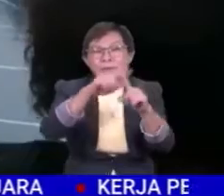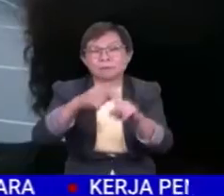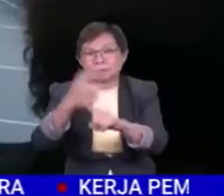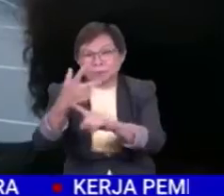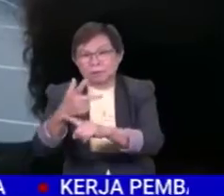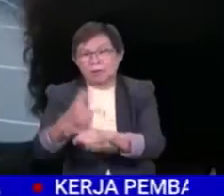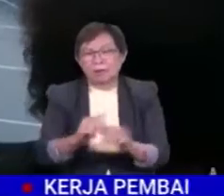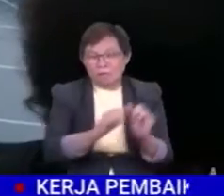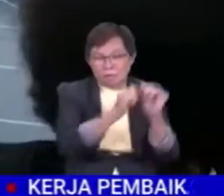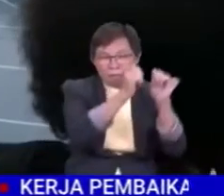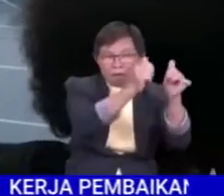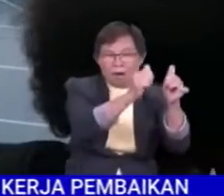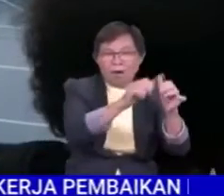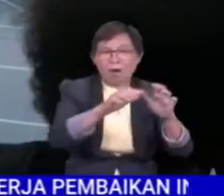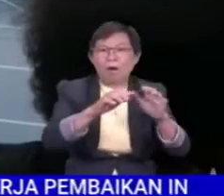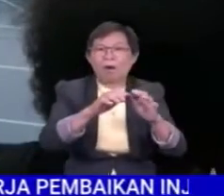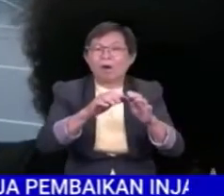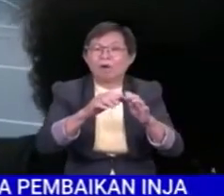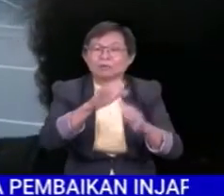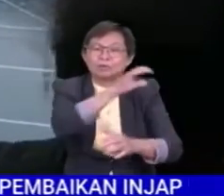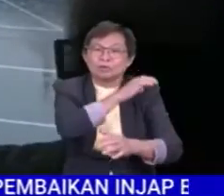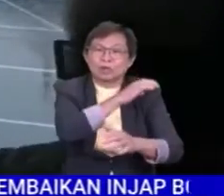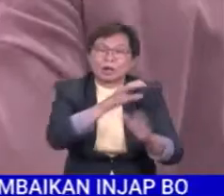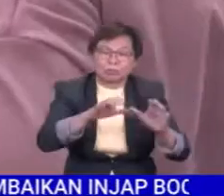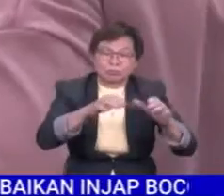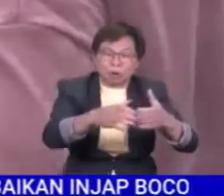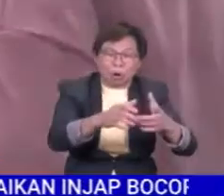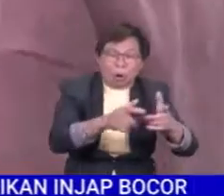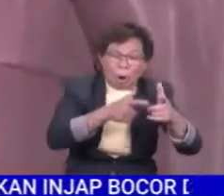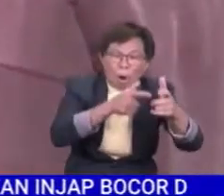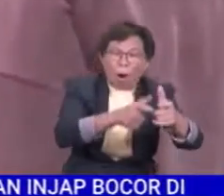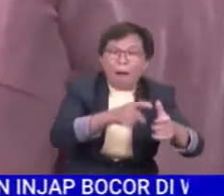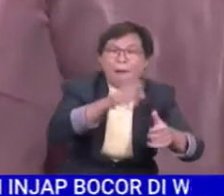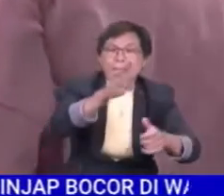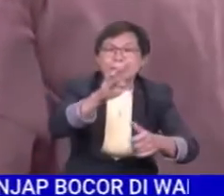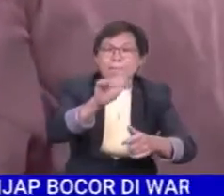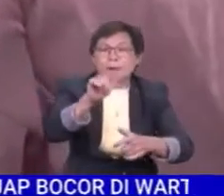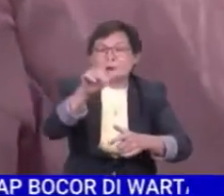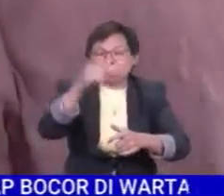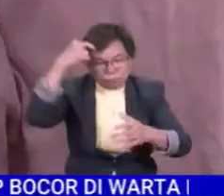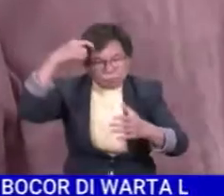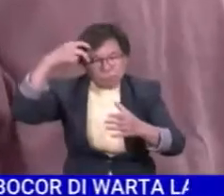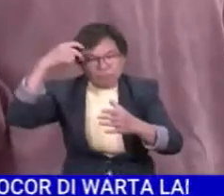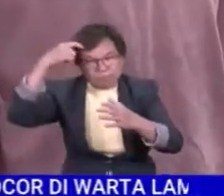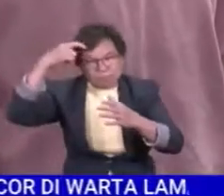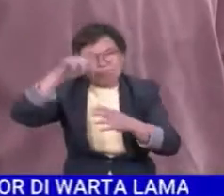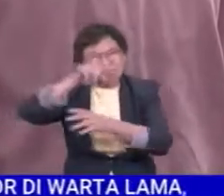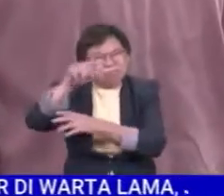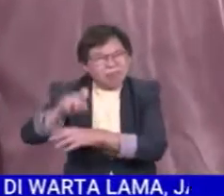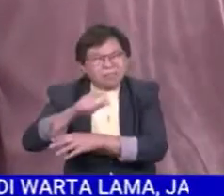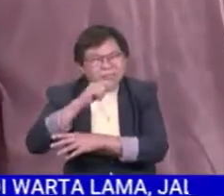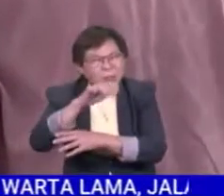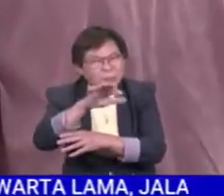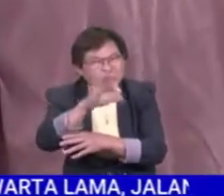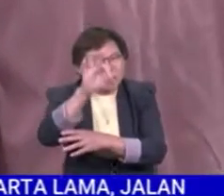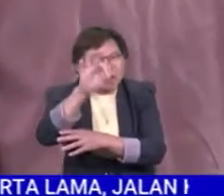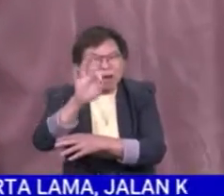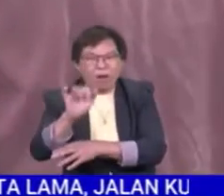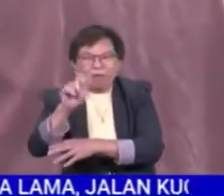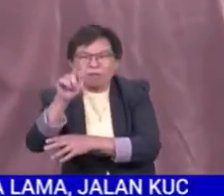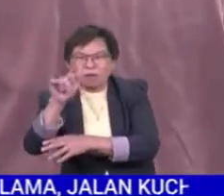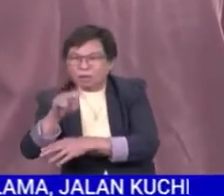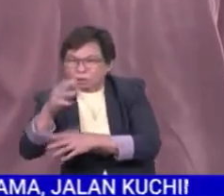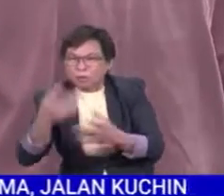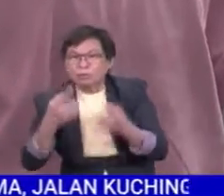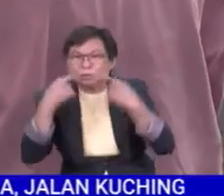terdahulu juati skuat olahraga m balamurgem mempersoalkan keputusan komm yang tidak memilih Fatin sedangkan pelari itu berjaya